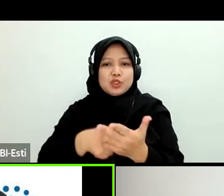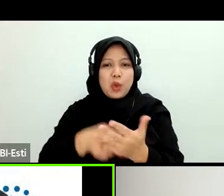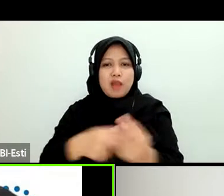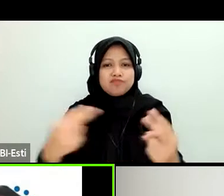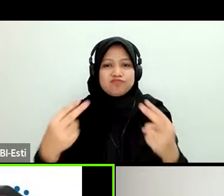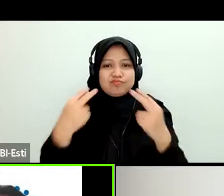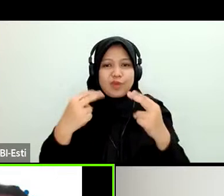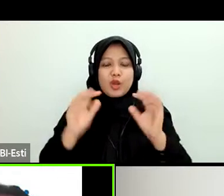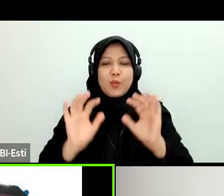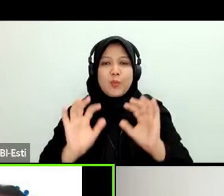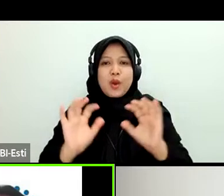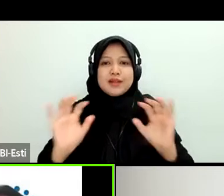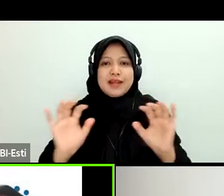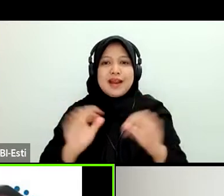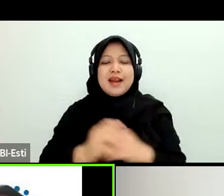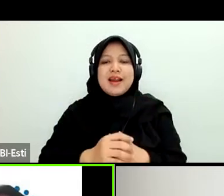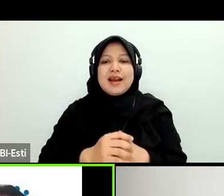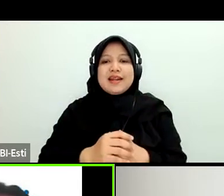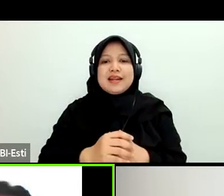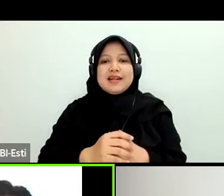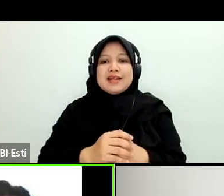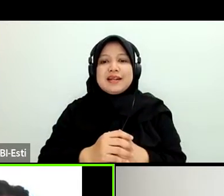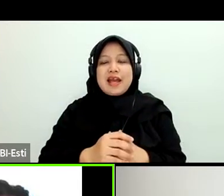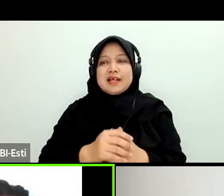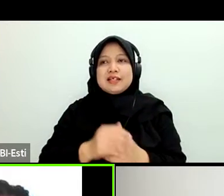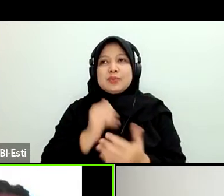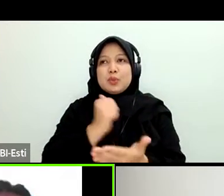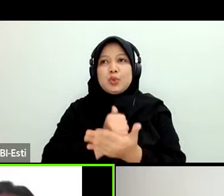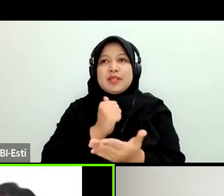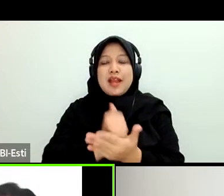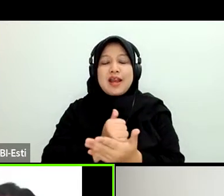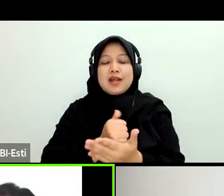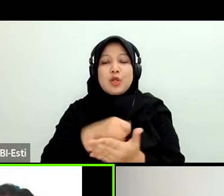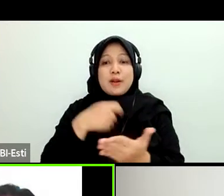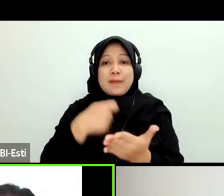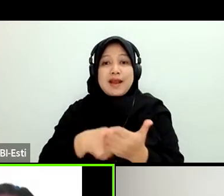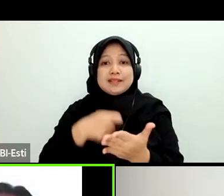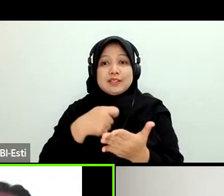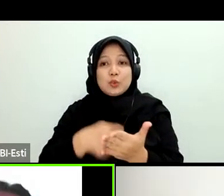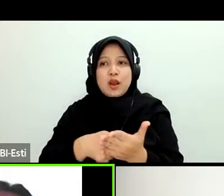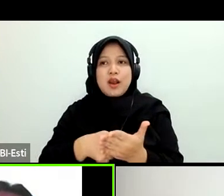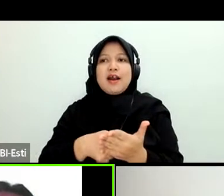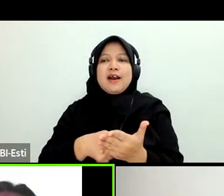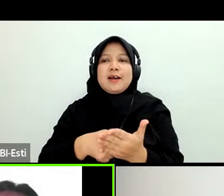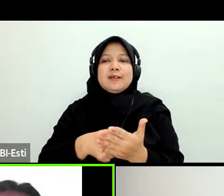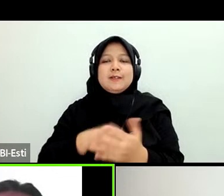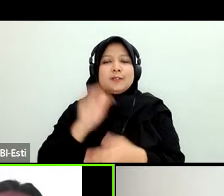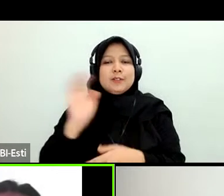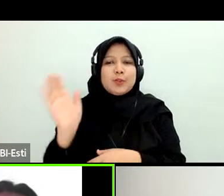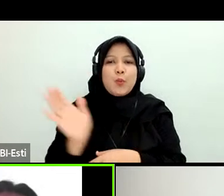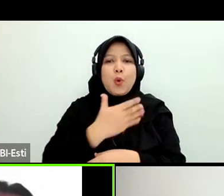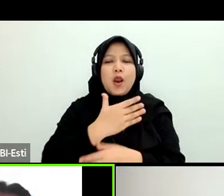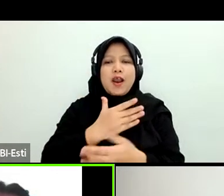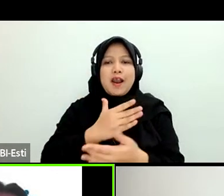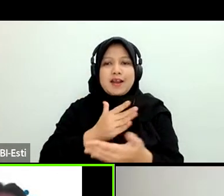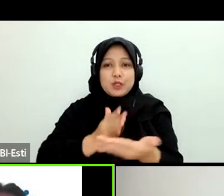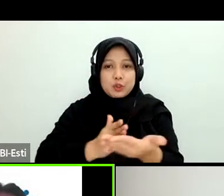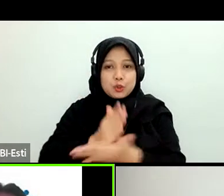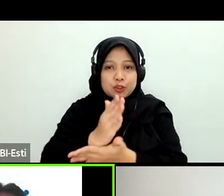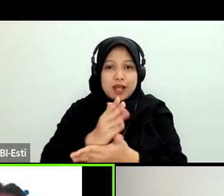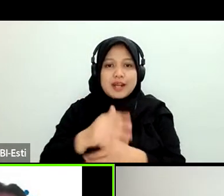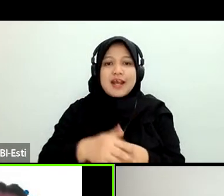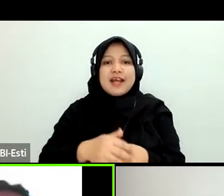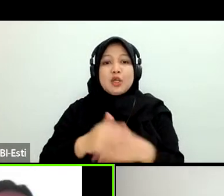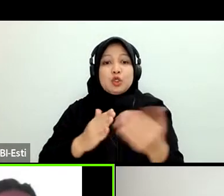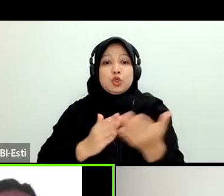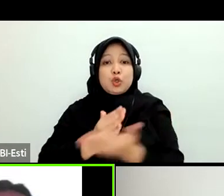mahasiswa sebenarnya Jurusan apa apapun yang apalagi jurusan hukum bukan hanya diwajibkan ikut mata kuliah